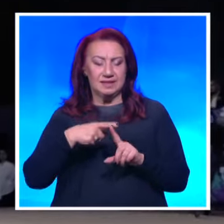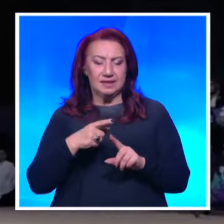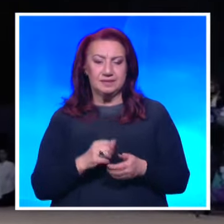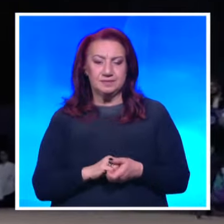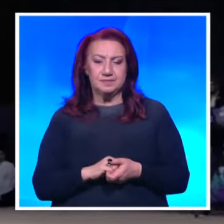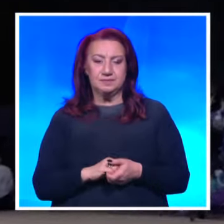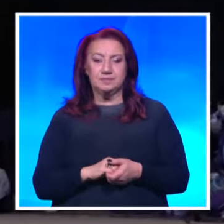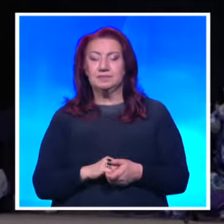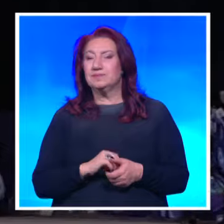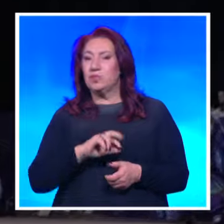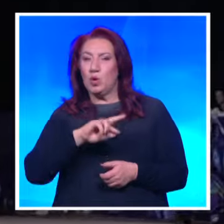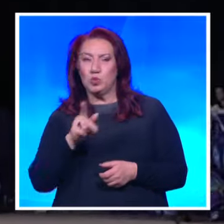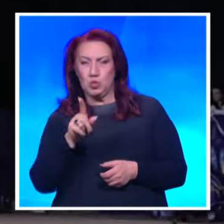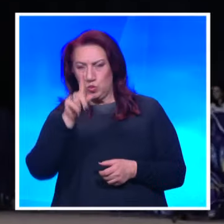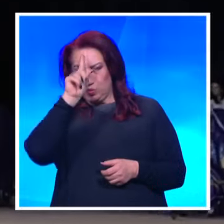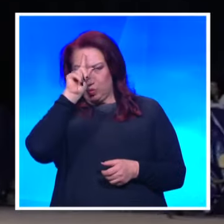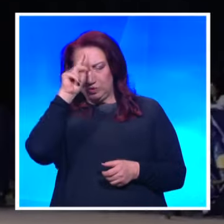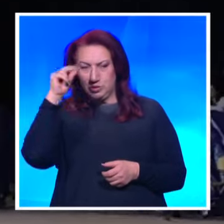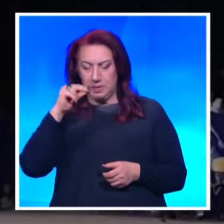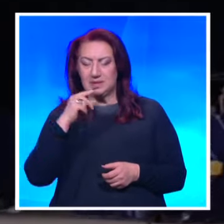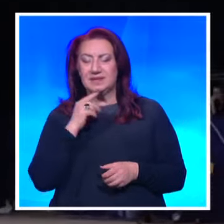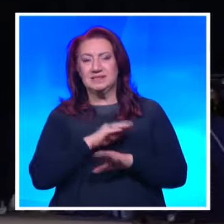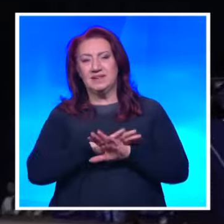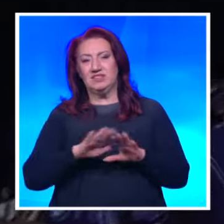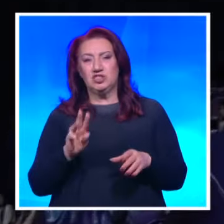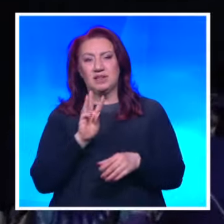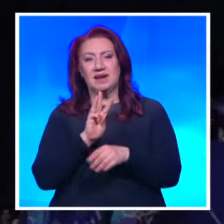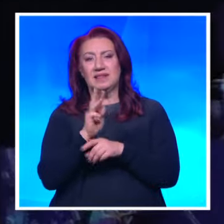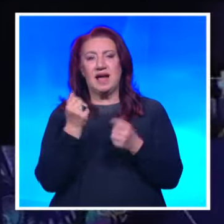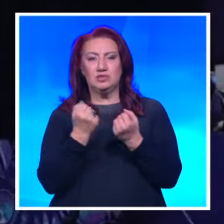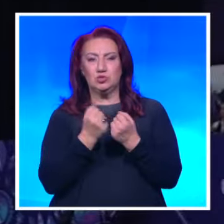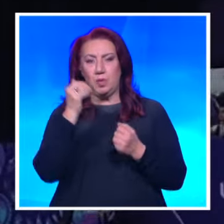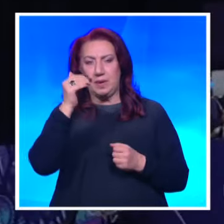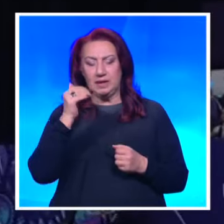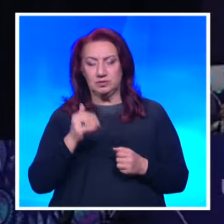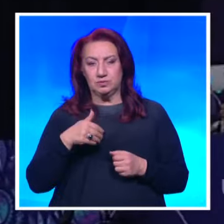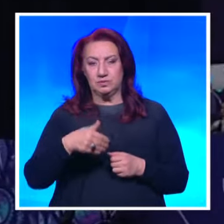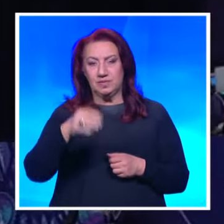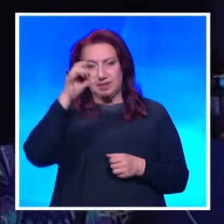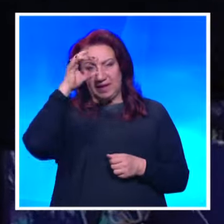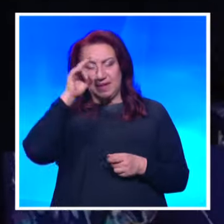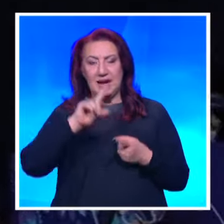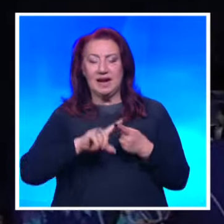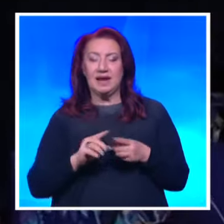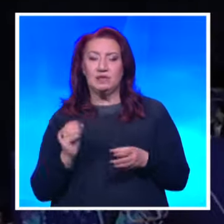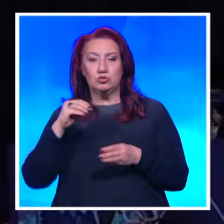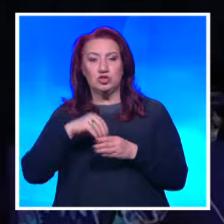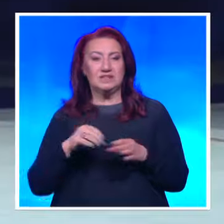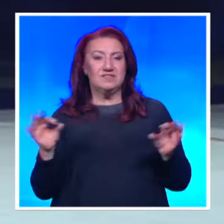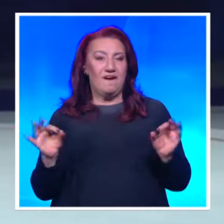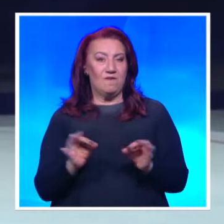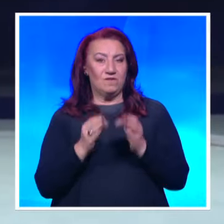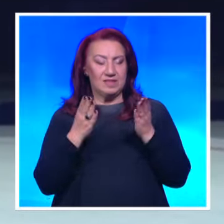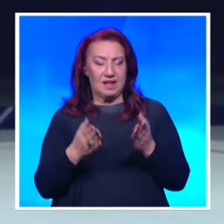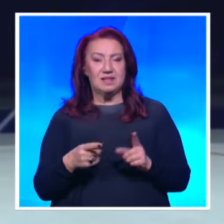Другата българка в надпреварата Никол Тодорова завърши 13-та. В неделя Калейн ще участва на финалите на 4-те уреда, а